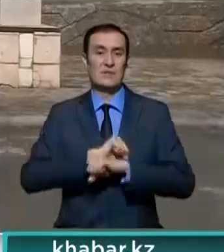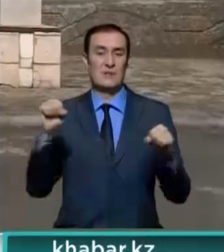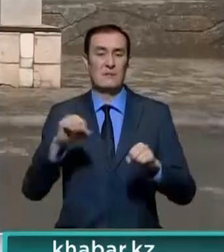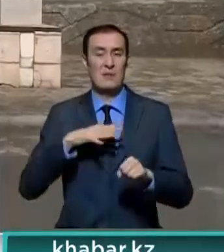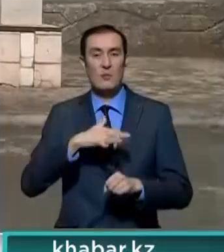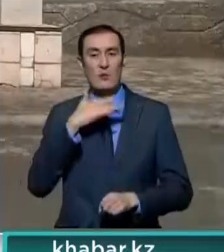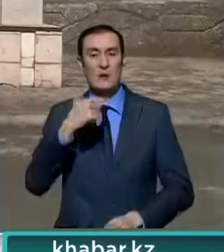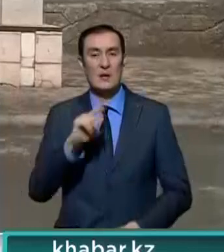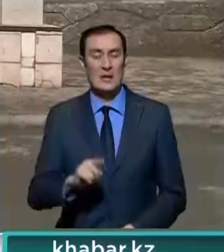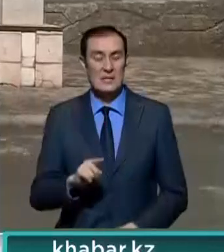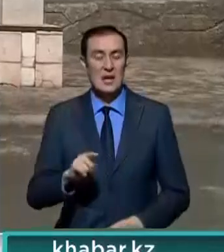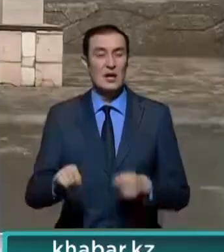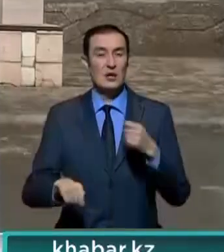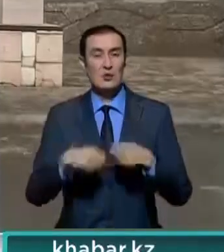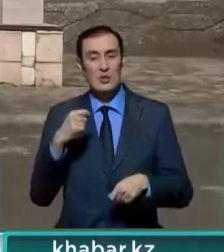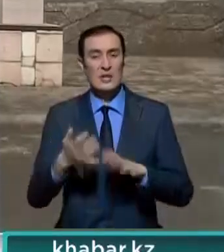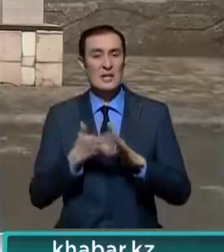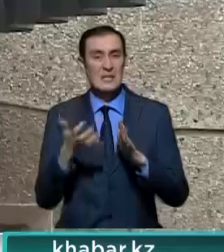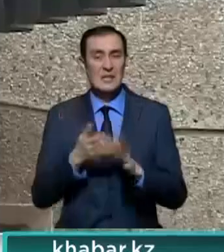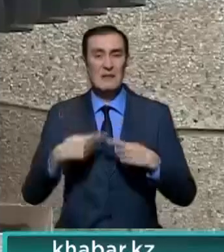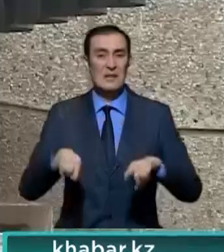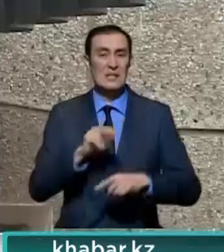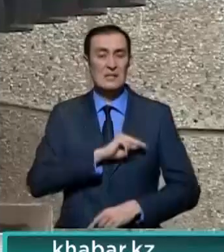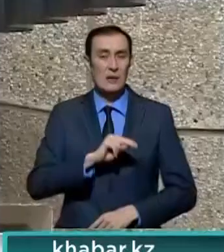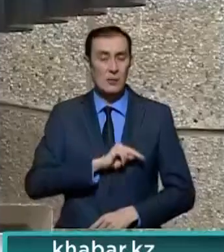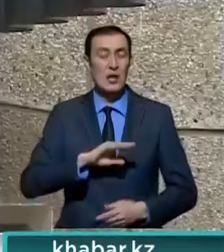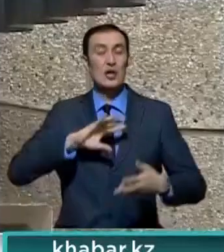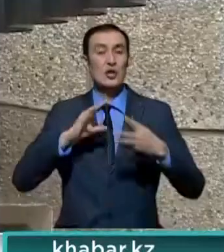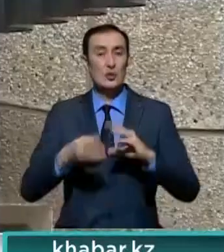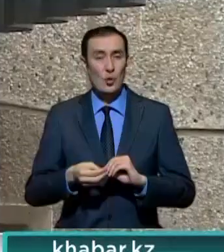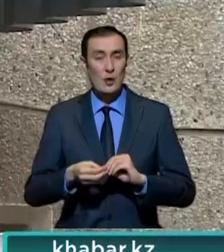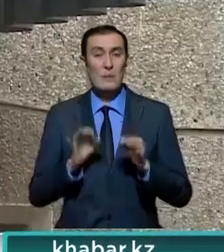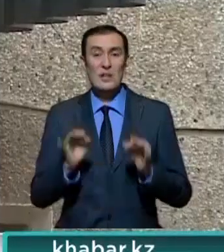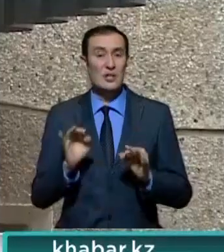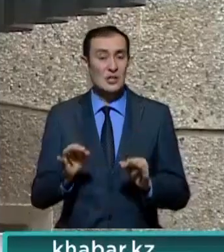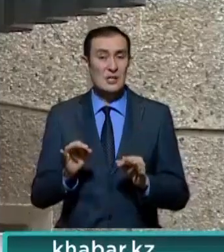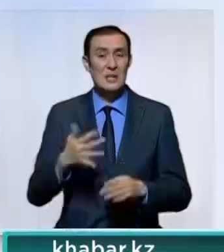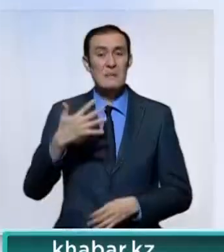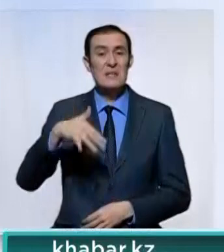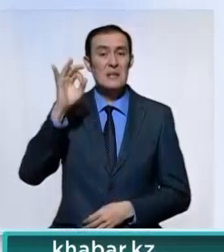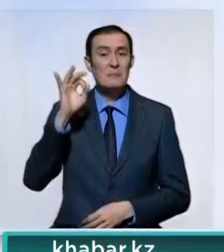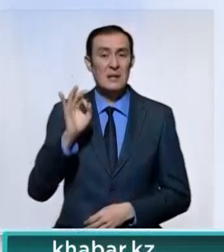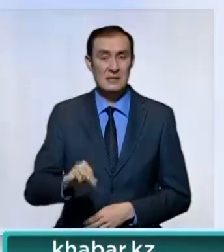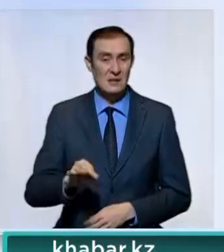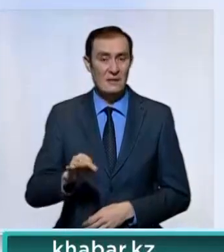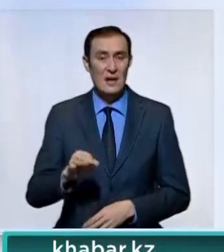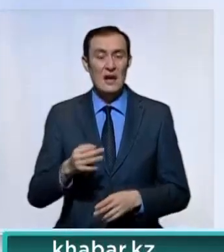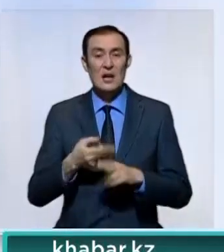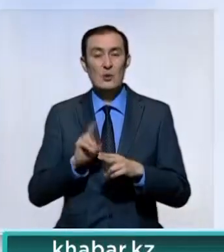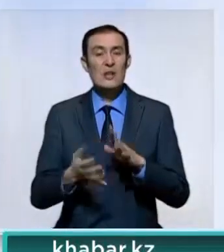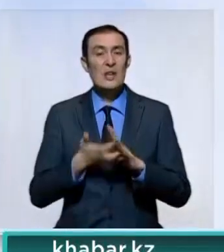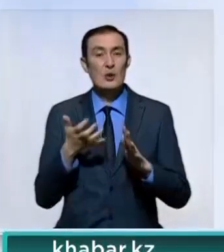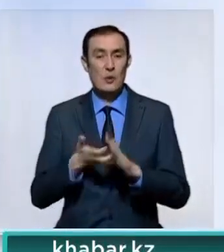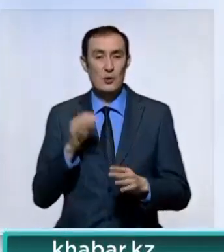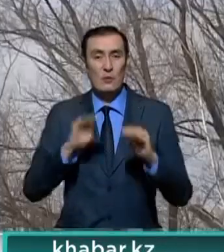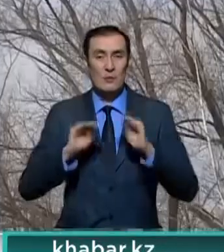скопившегося метана. Нарушения и недочеты в организации работы – это следствие практически на 50%.